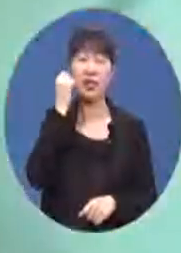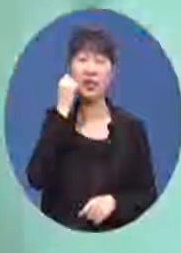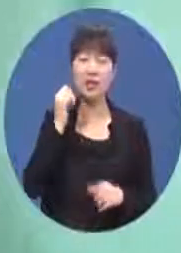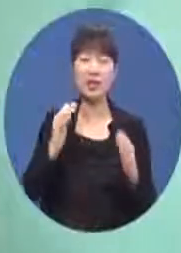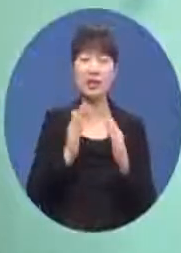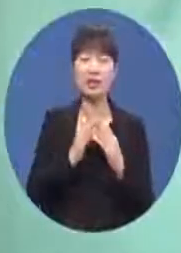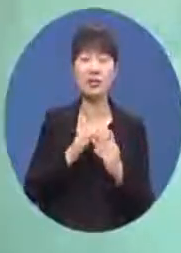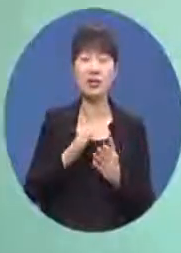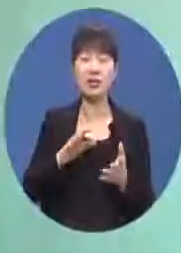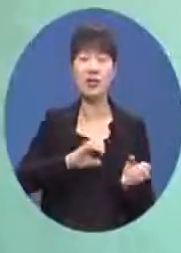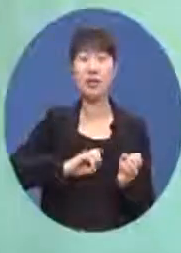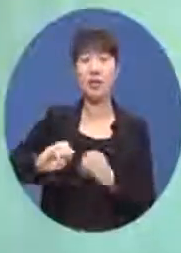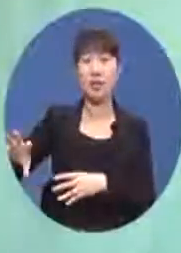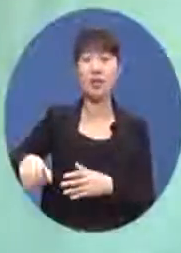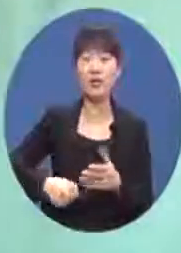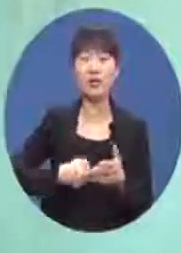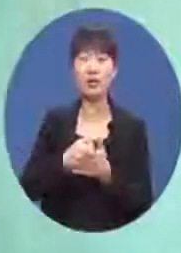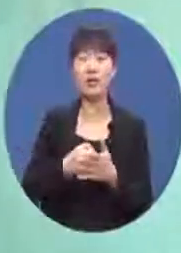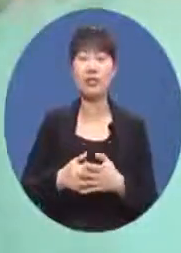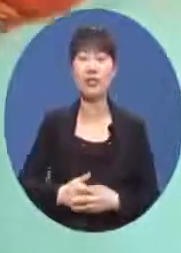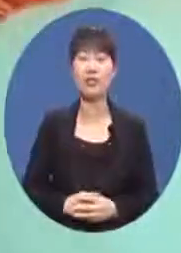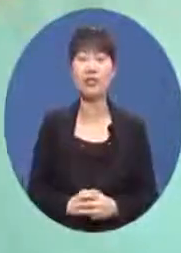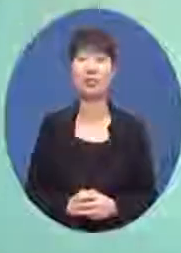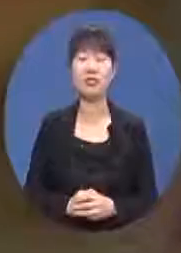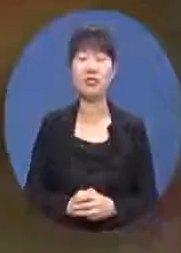집에서 퇴출시키기로 한 것입니다.